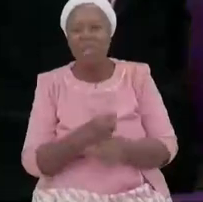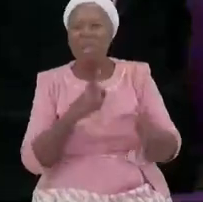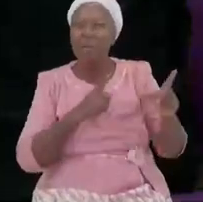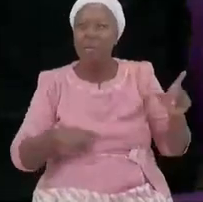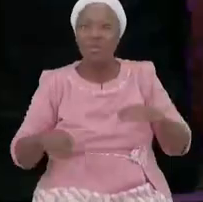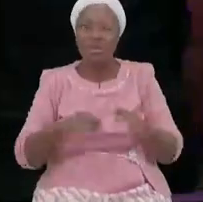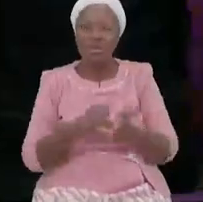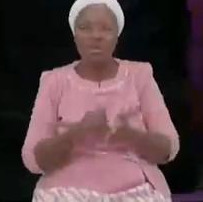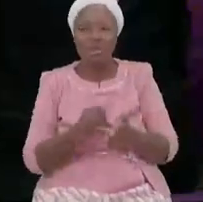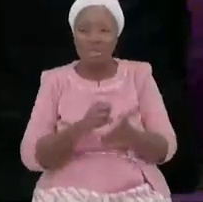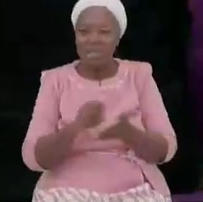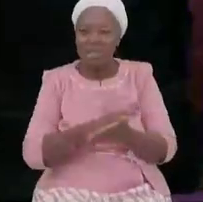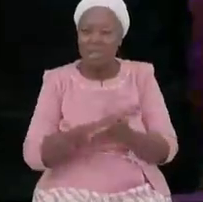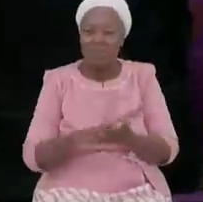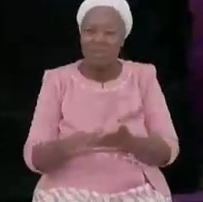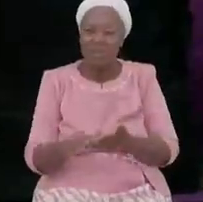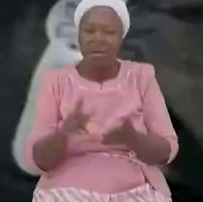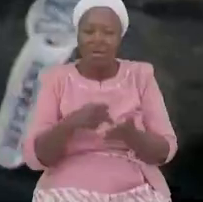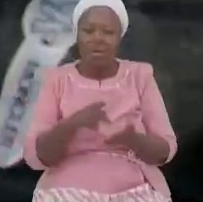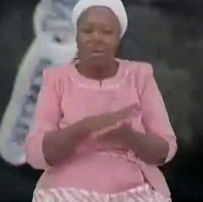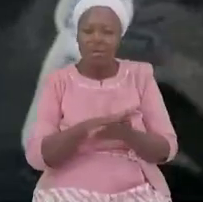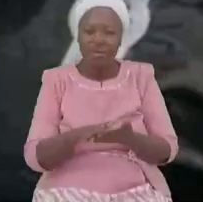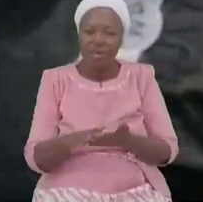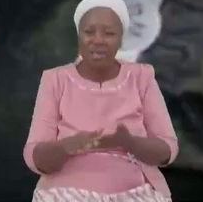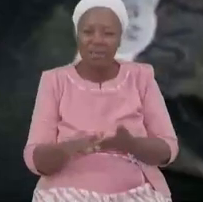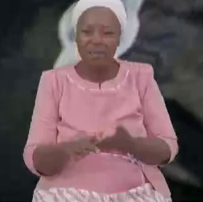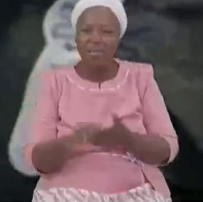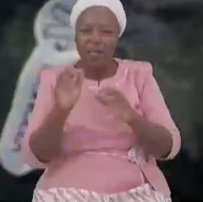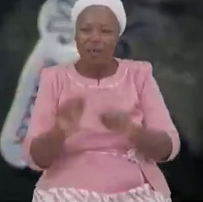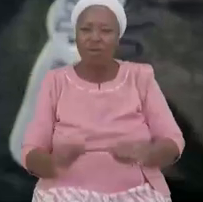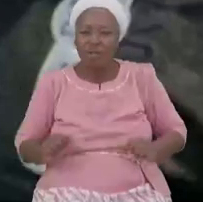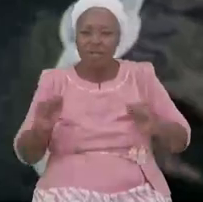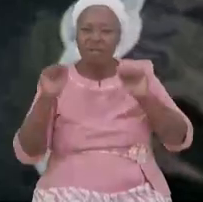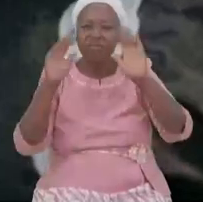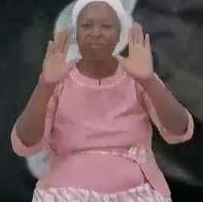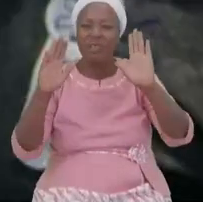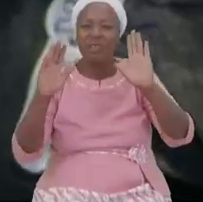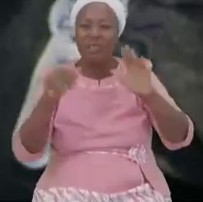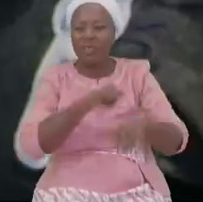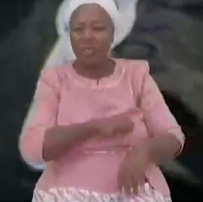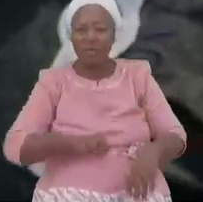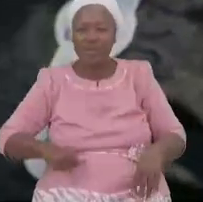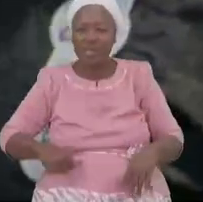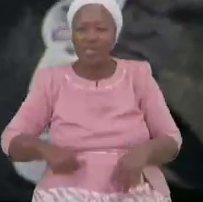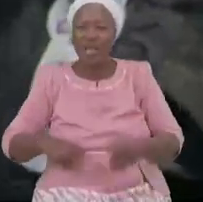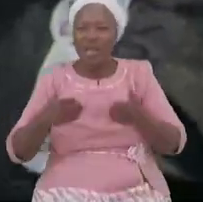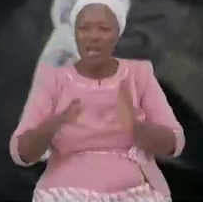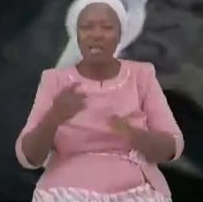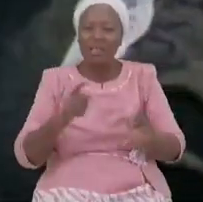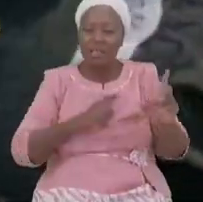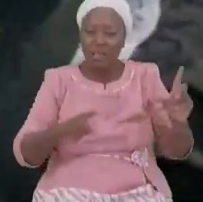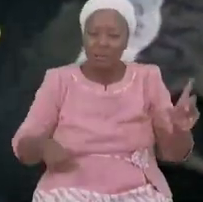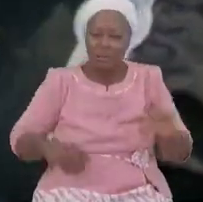Sanctifie-moi. Purifie-moi. Consacre-toi. Circoncis. Que le Seigneur le